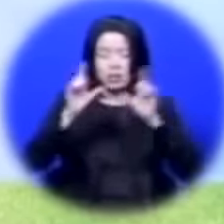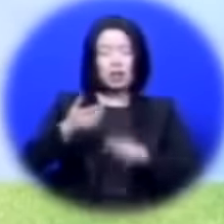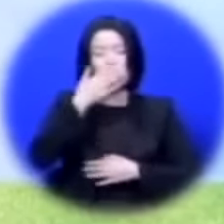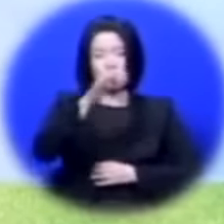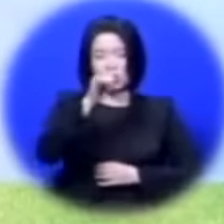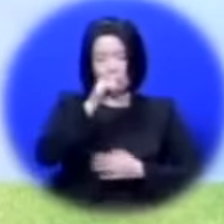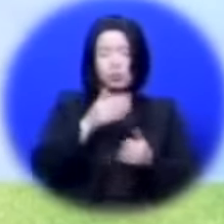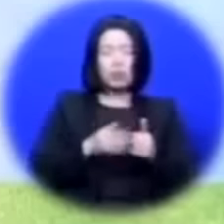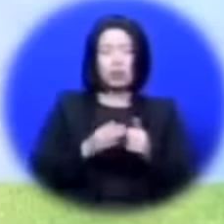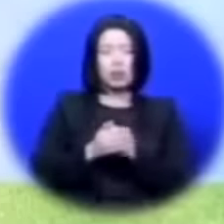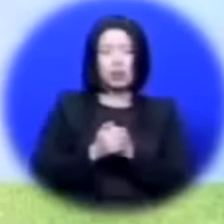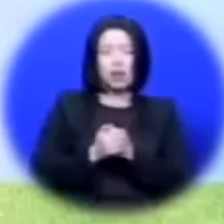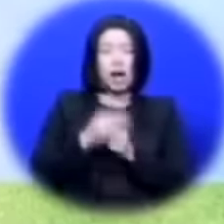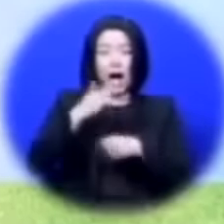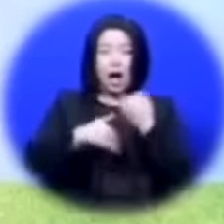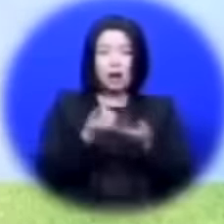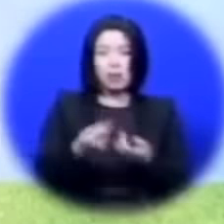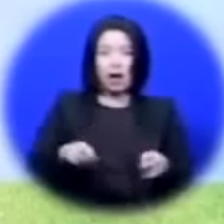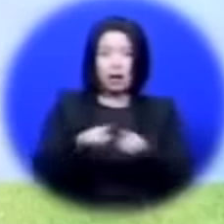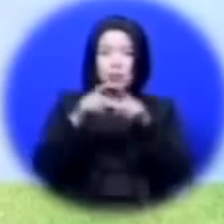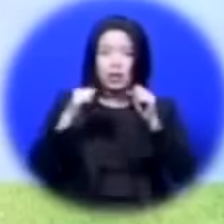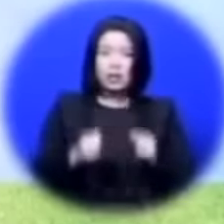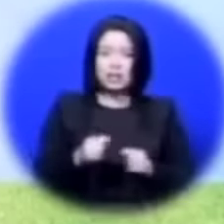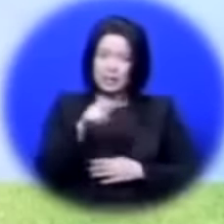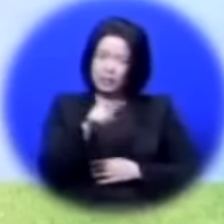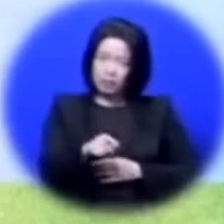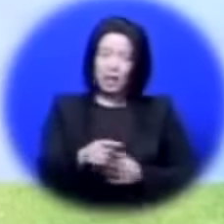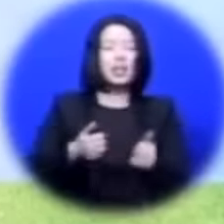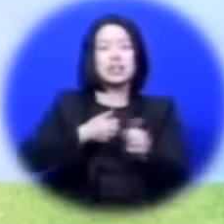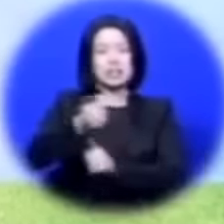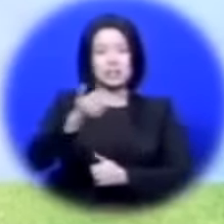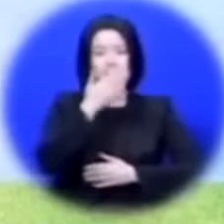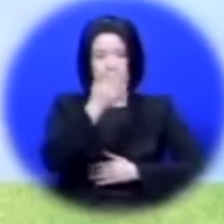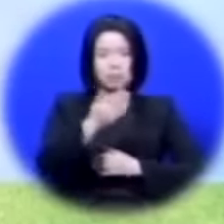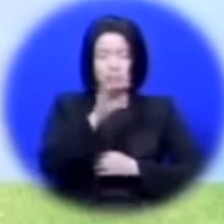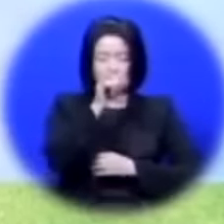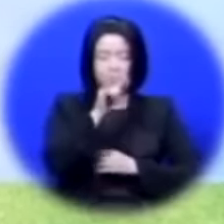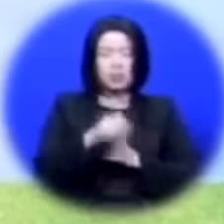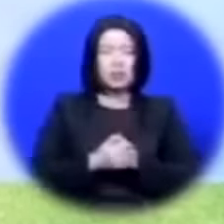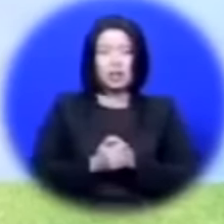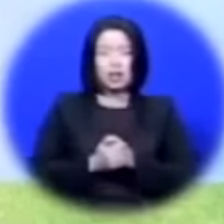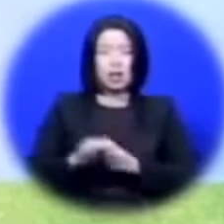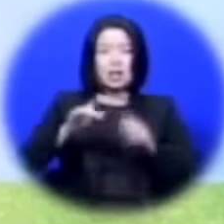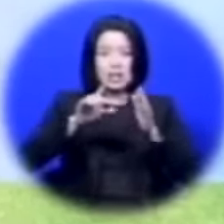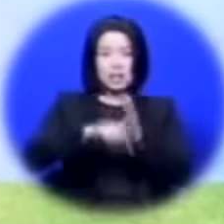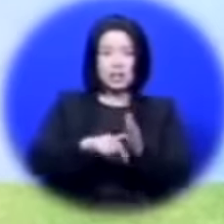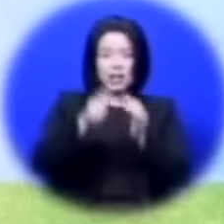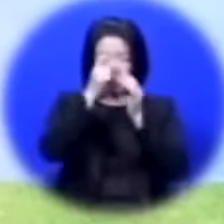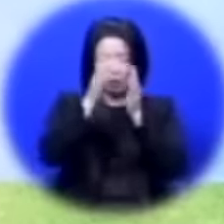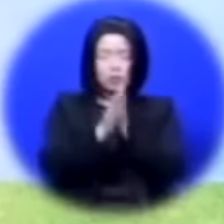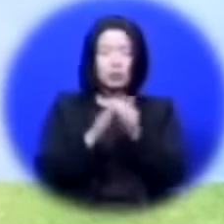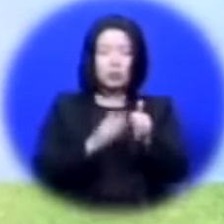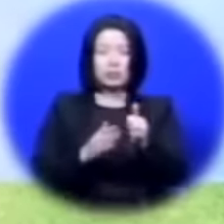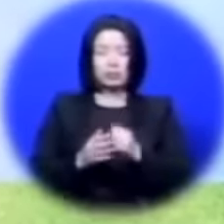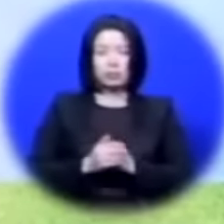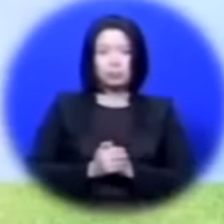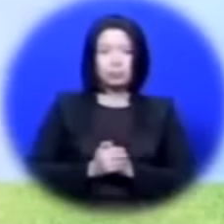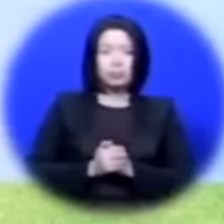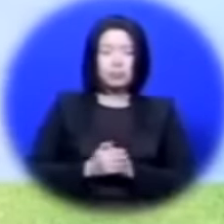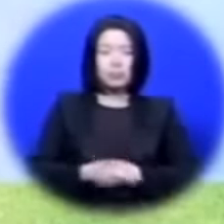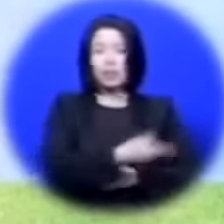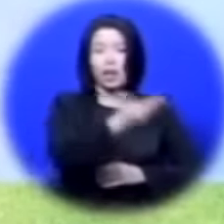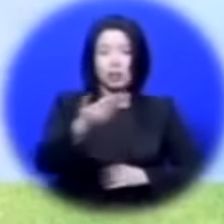살기를 하나님이 함께 계시는 것이 그게 승리입니다이 시간 우리 기도하겠습니다